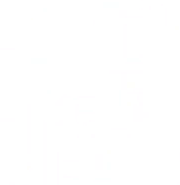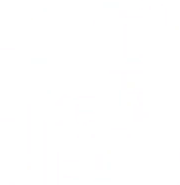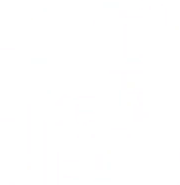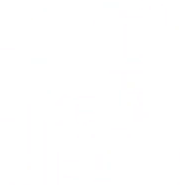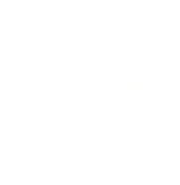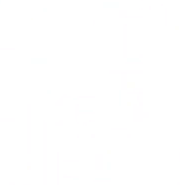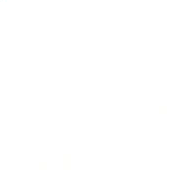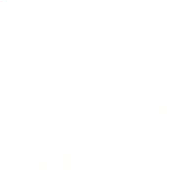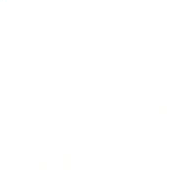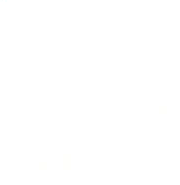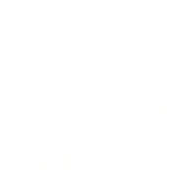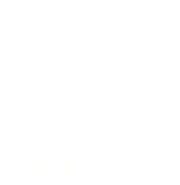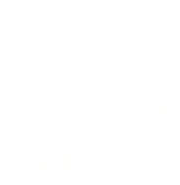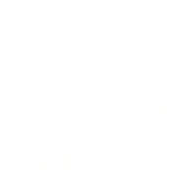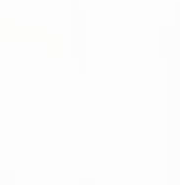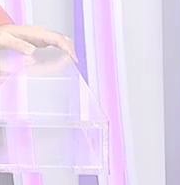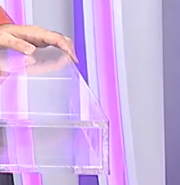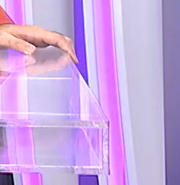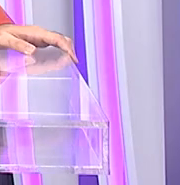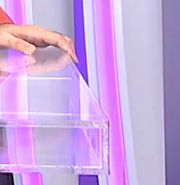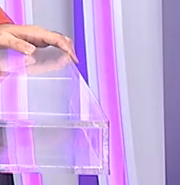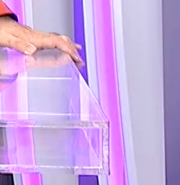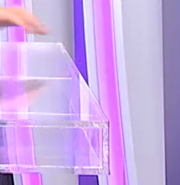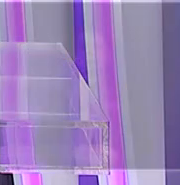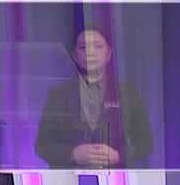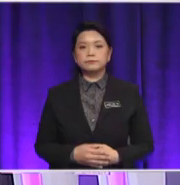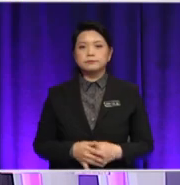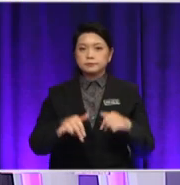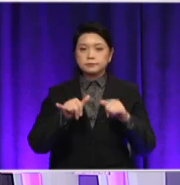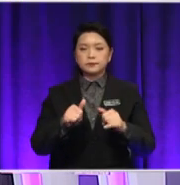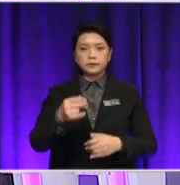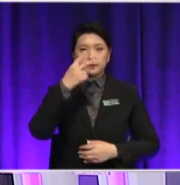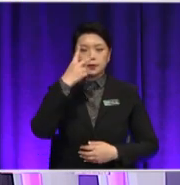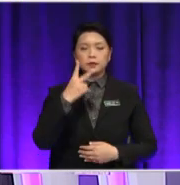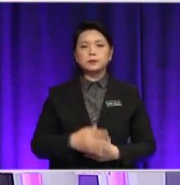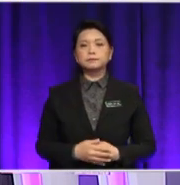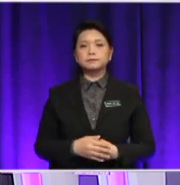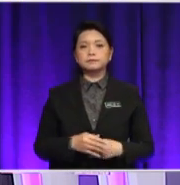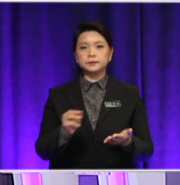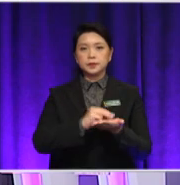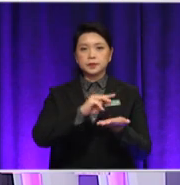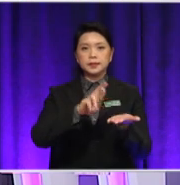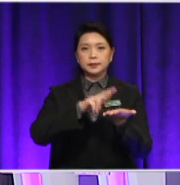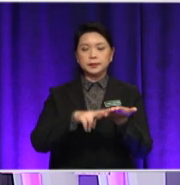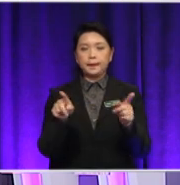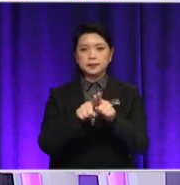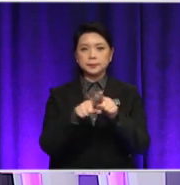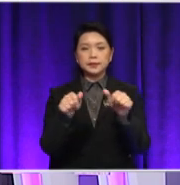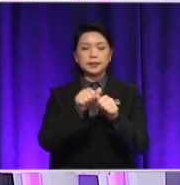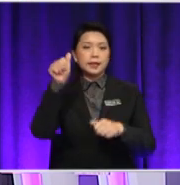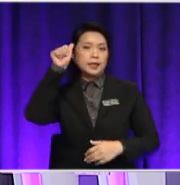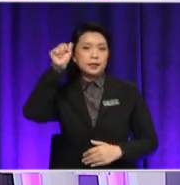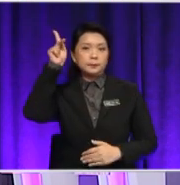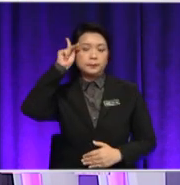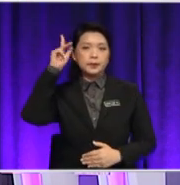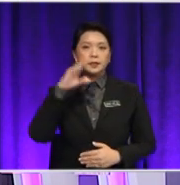Didik TV KPM. Alright, masih lagi menyaksikan slot Mendengar Rendah bersama dengan saya, Akmal Nazri dan